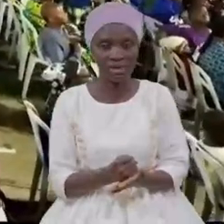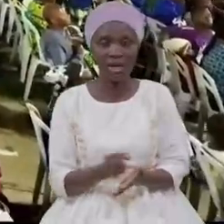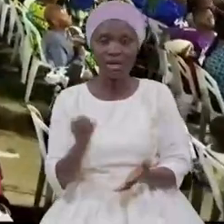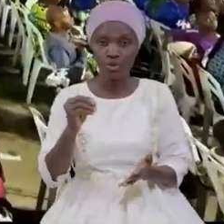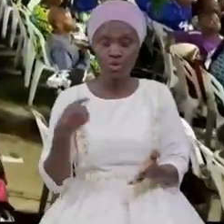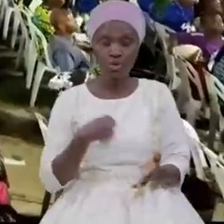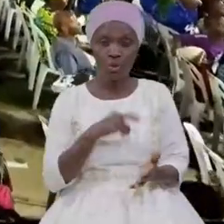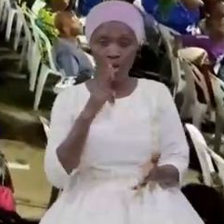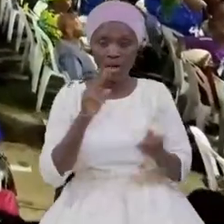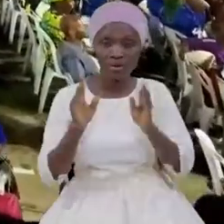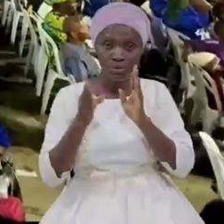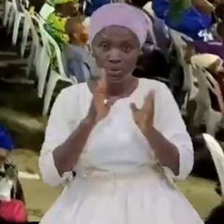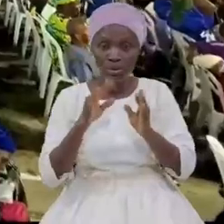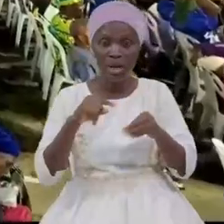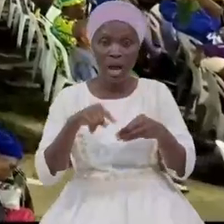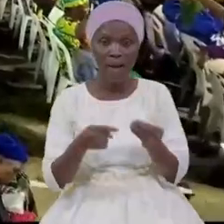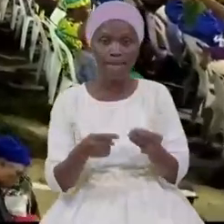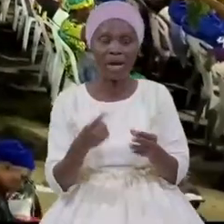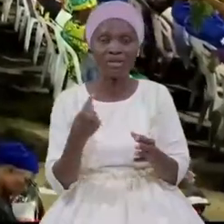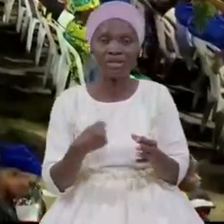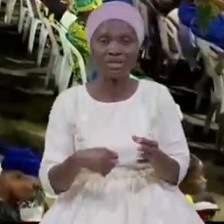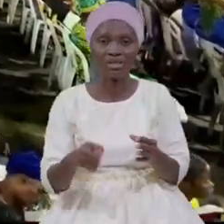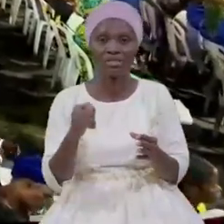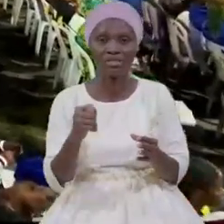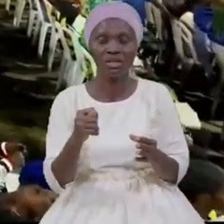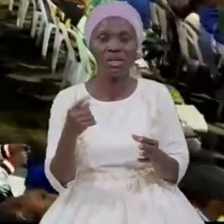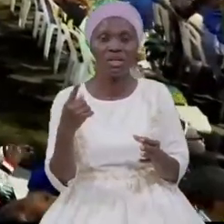parlons, comme je l'ai dit,